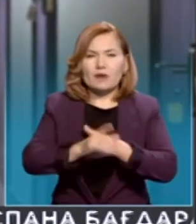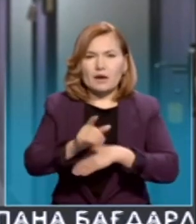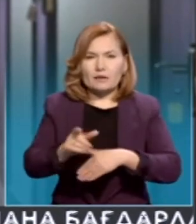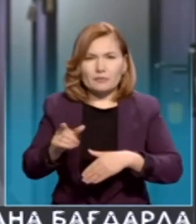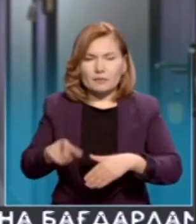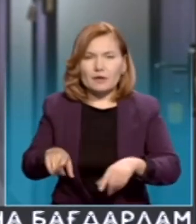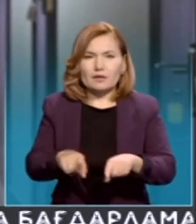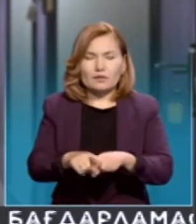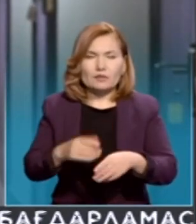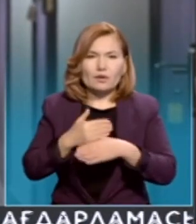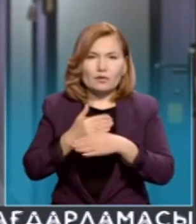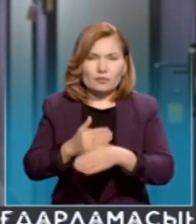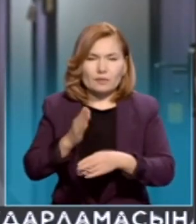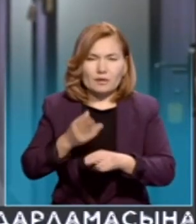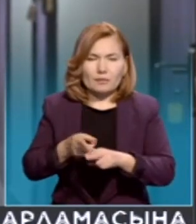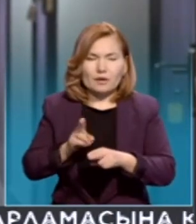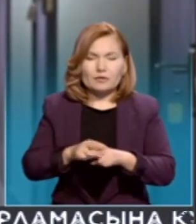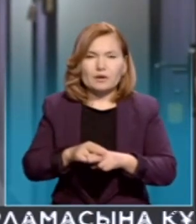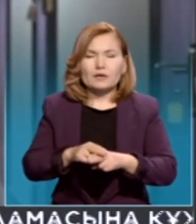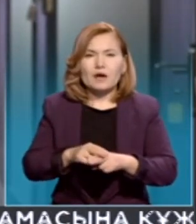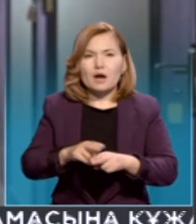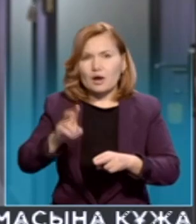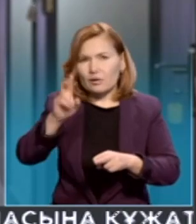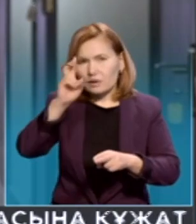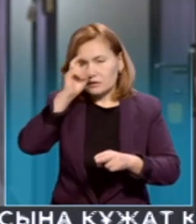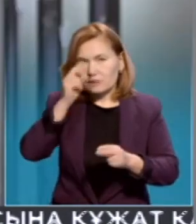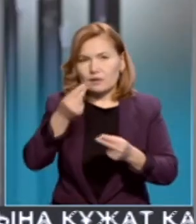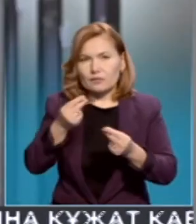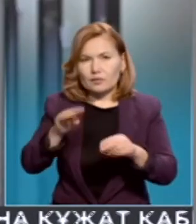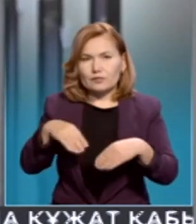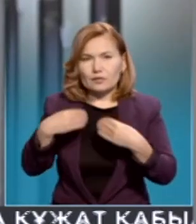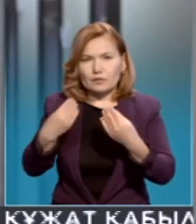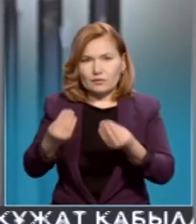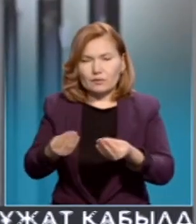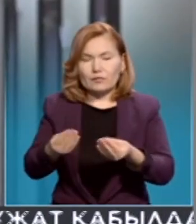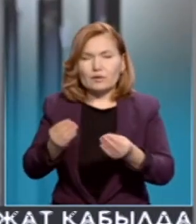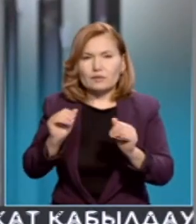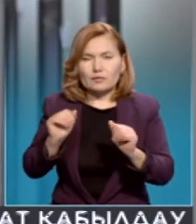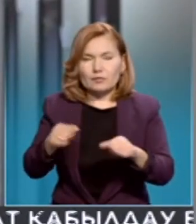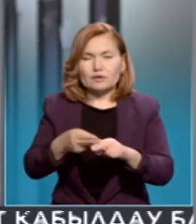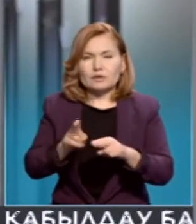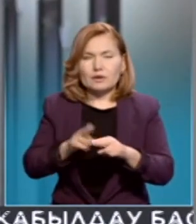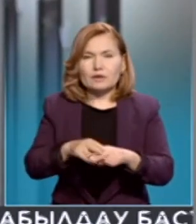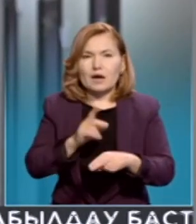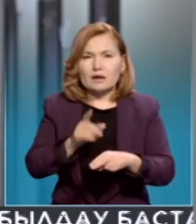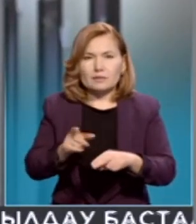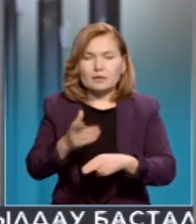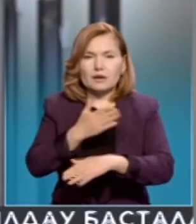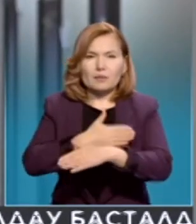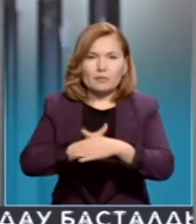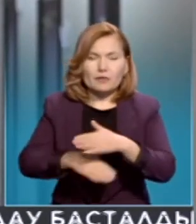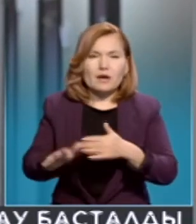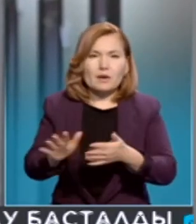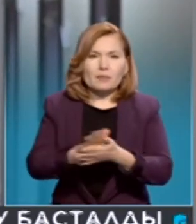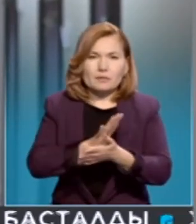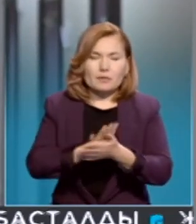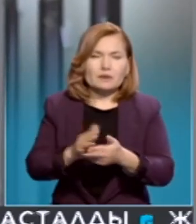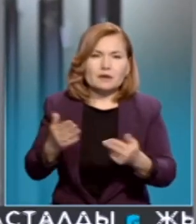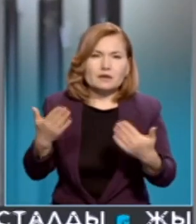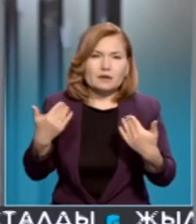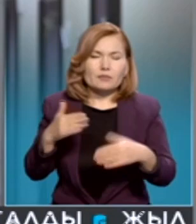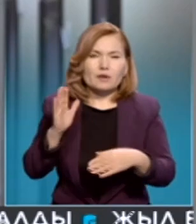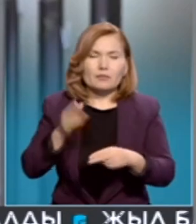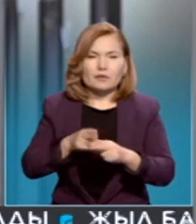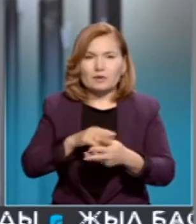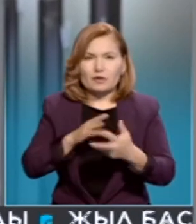оны бюджет толықтай өз тарапынан төлеп бере алады. Яғни бұған тек қана біздің Абай облысы емес, бүкіл Қазақстандағы мүгедектігі